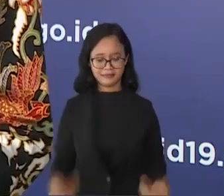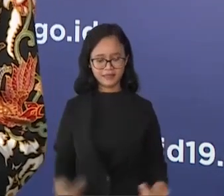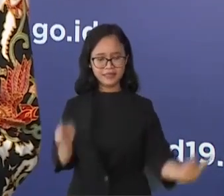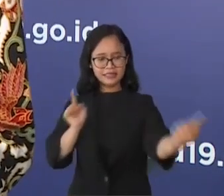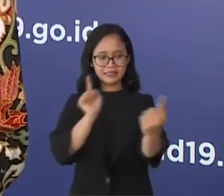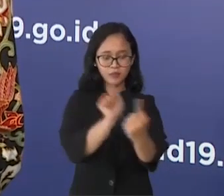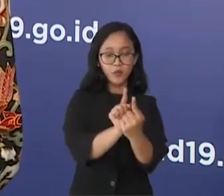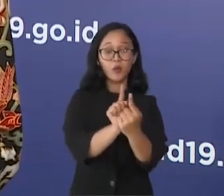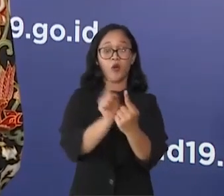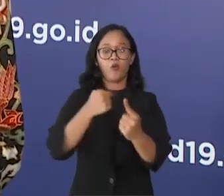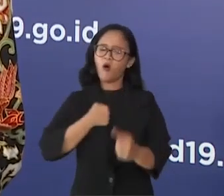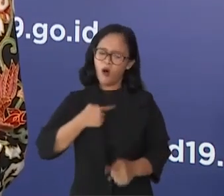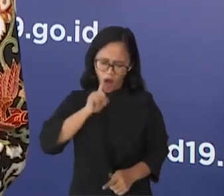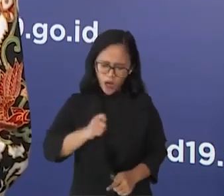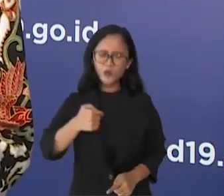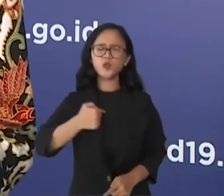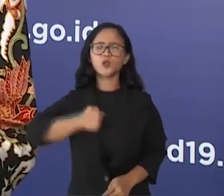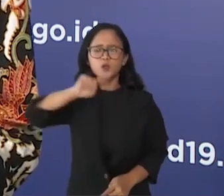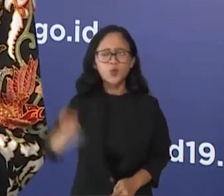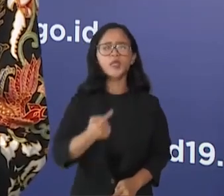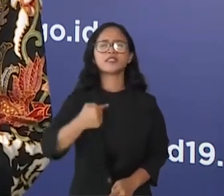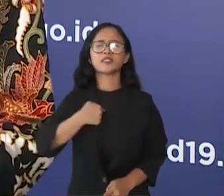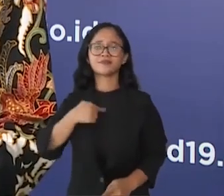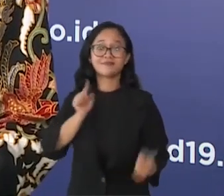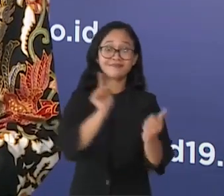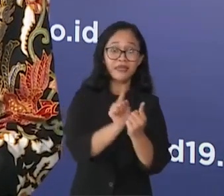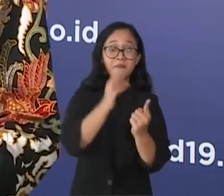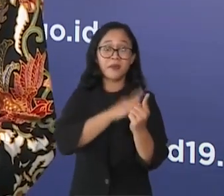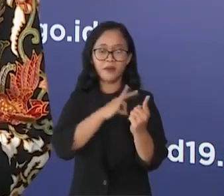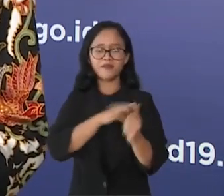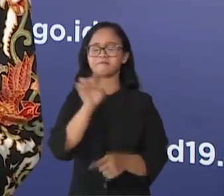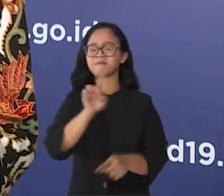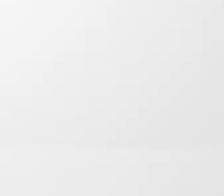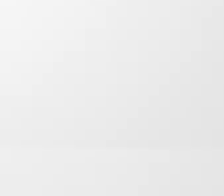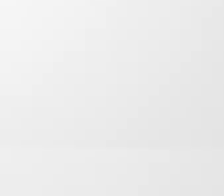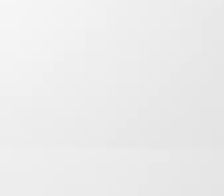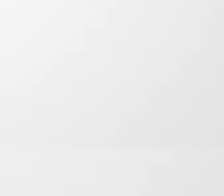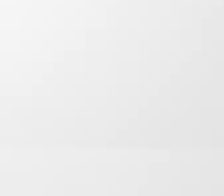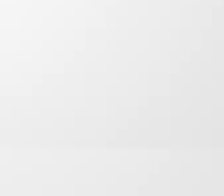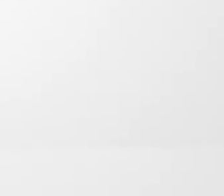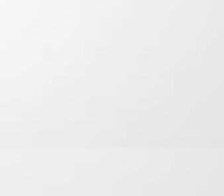jika kita paksakan, alih-alih bermanfaat, justru mendatangkan mafsadah.